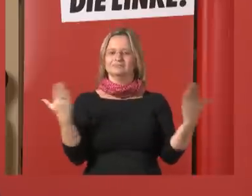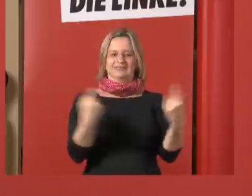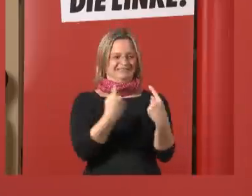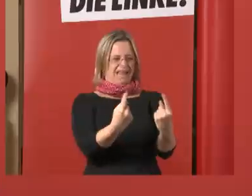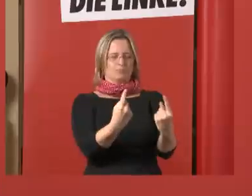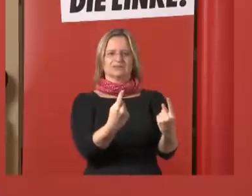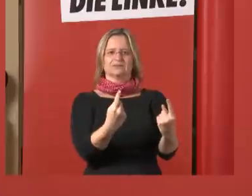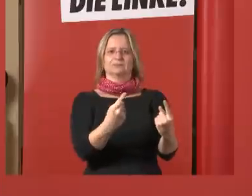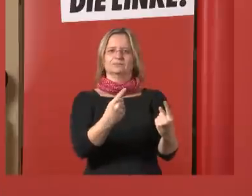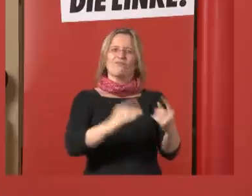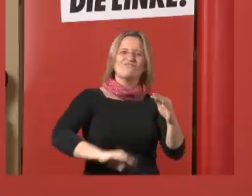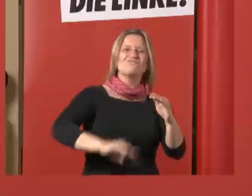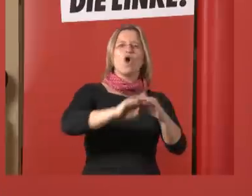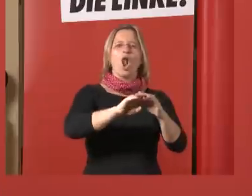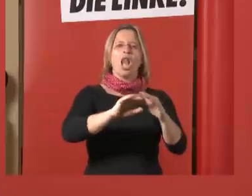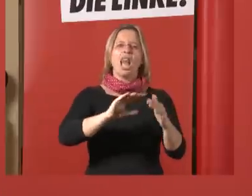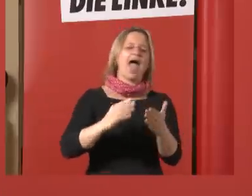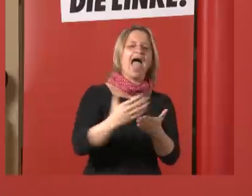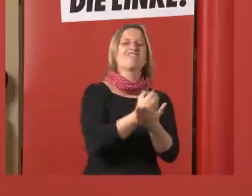von denen ich gerade sprach, die